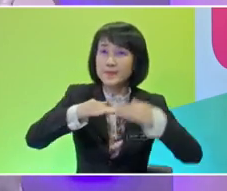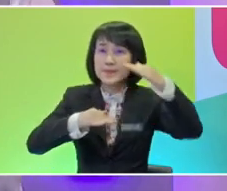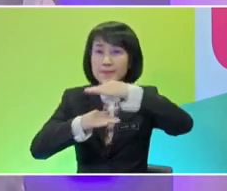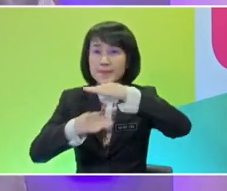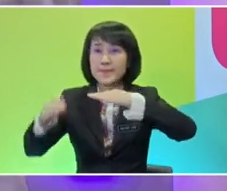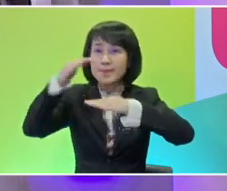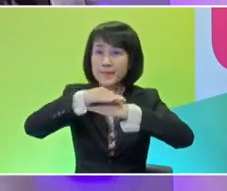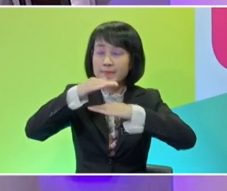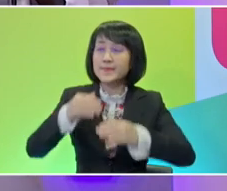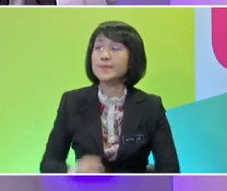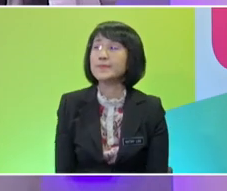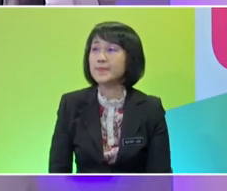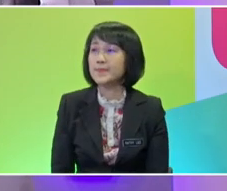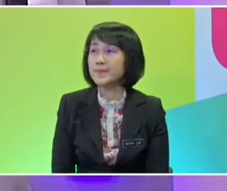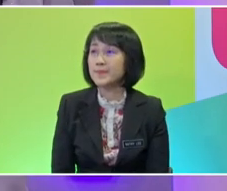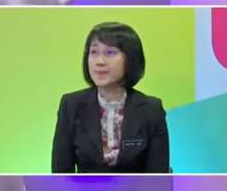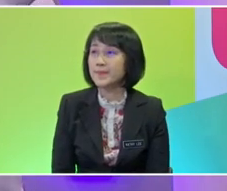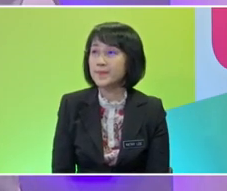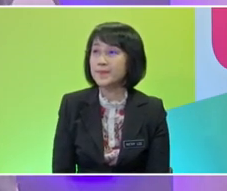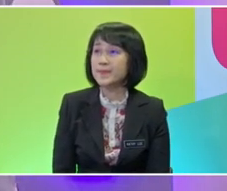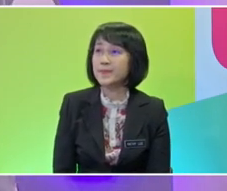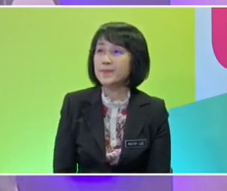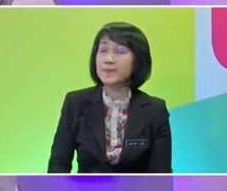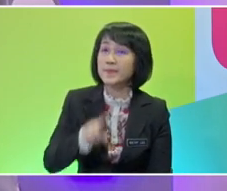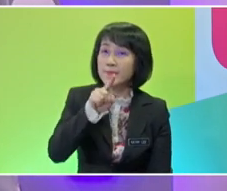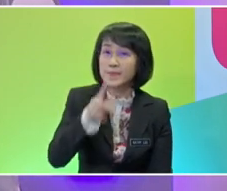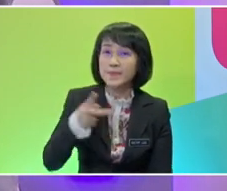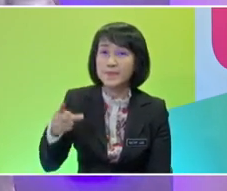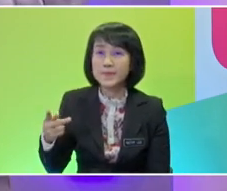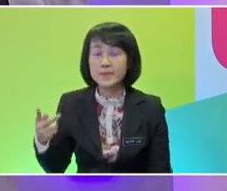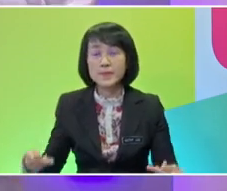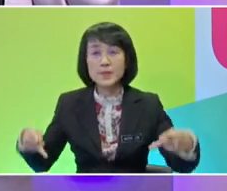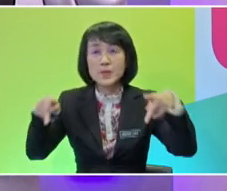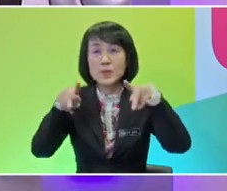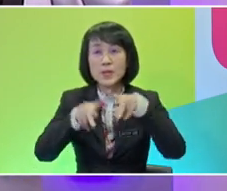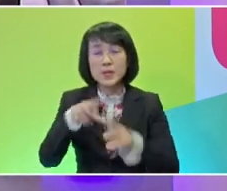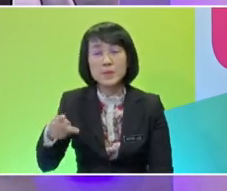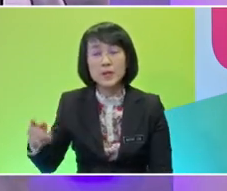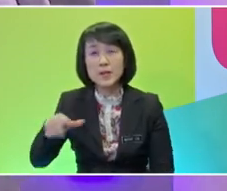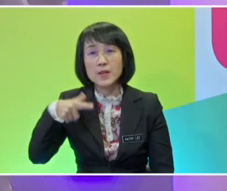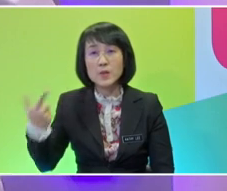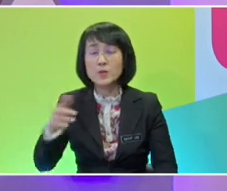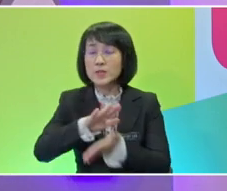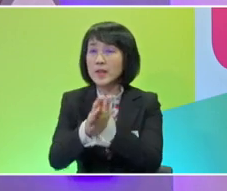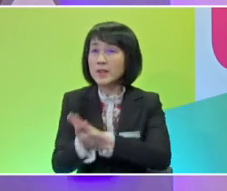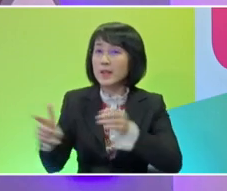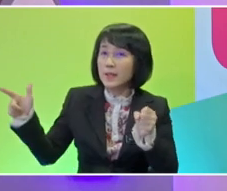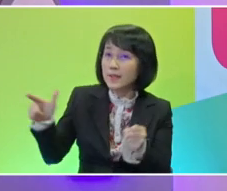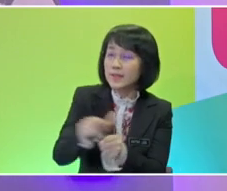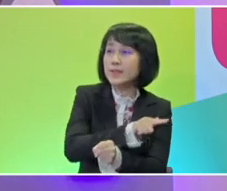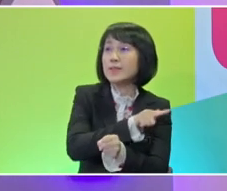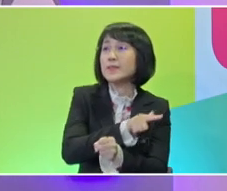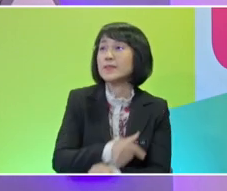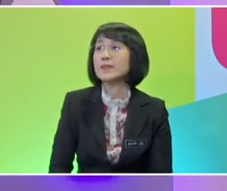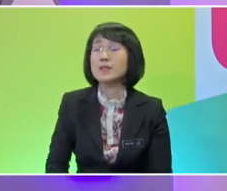sama lain di mana satu perkara memerlukan perkara lain untuk menjadikan diri lengkap kita ada mengekalkan